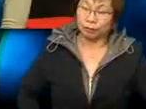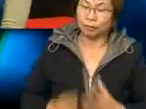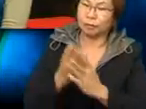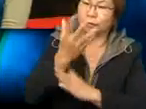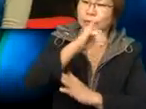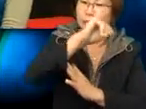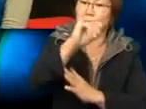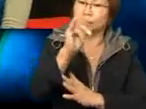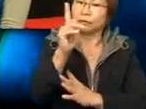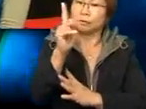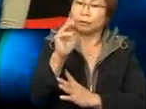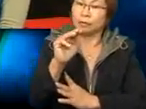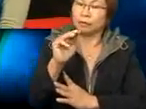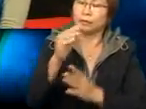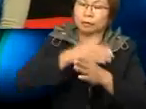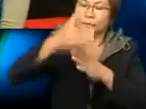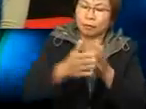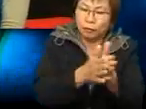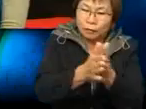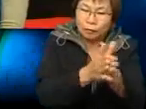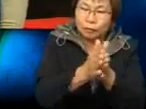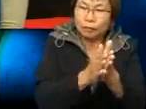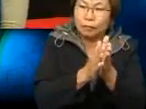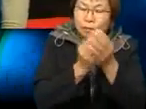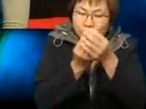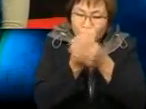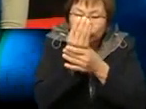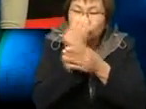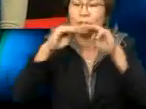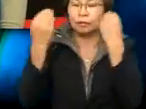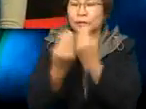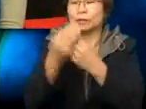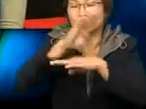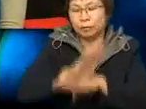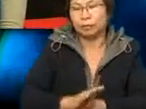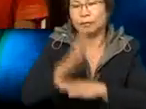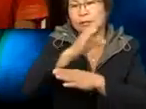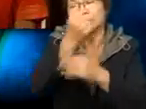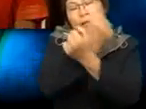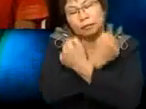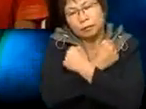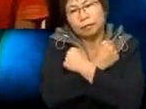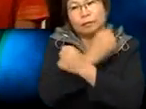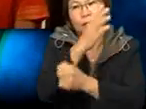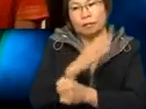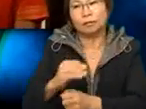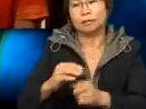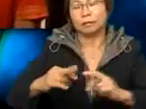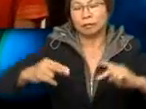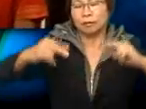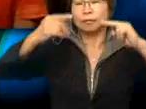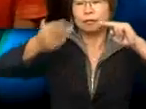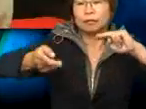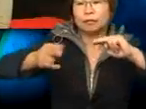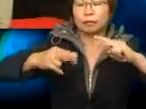Jabatan Kebajikan Masyarakat telah berusaha mewujudkan masyarakat yang berbudaya penyayang dan meningkatkan